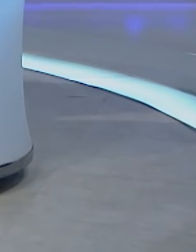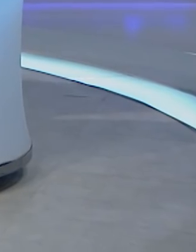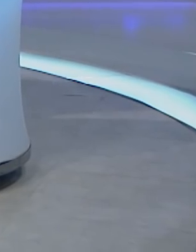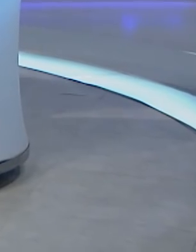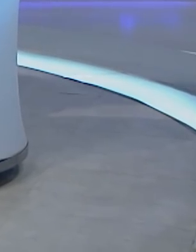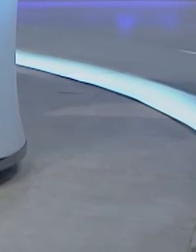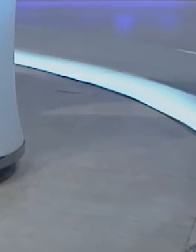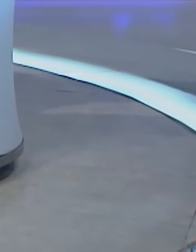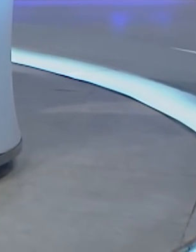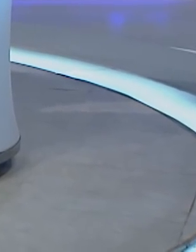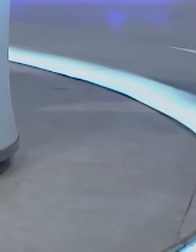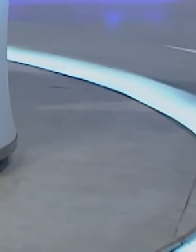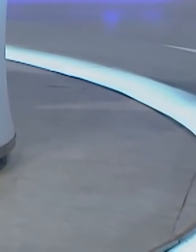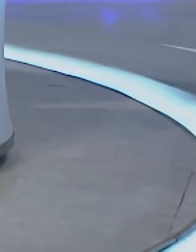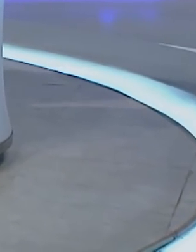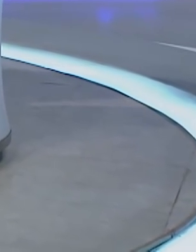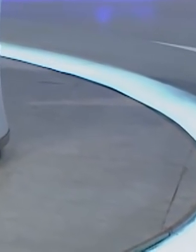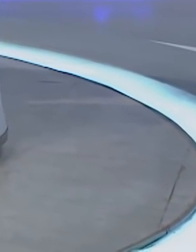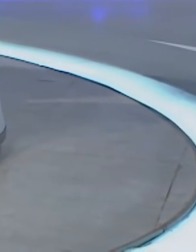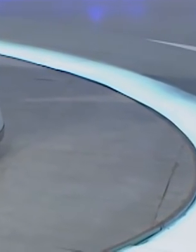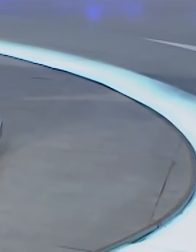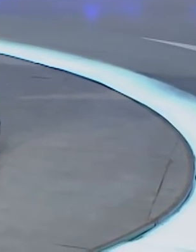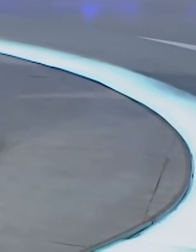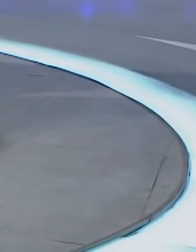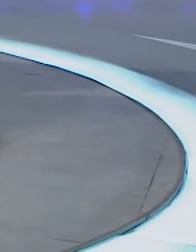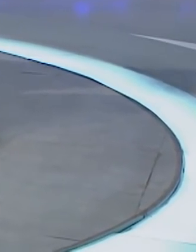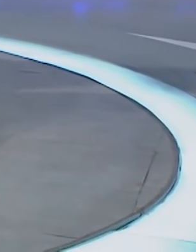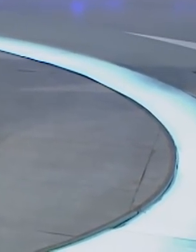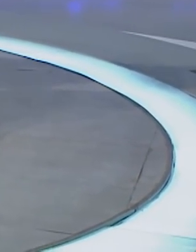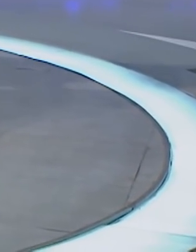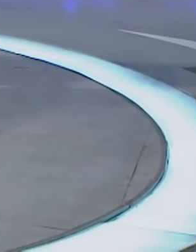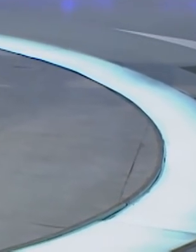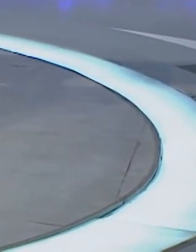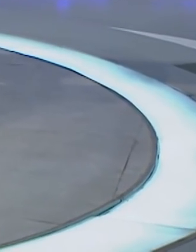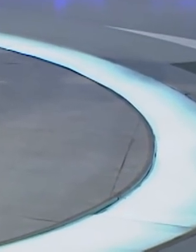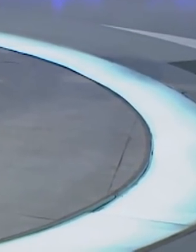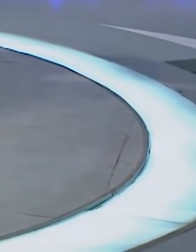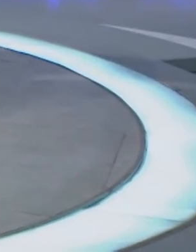Эрхэм үзэгчдээ, бид та бүхэнд цагийн хувьд мэдээллийн хөтөлбөрийн 5 гаригийн дугаарыг үзүүллээ.